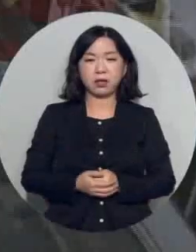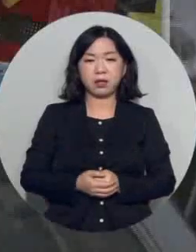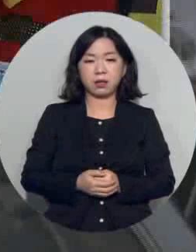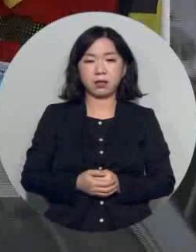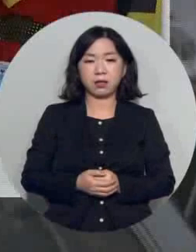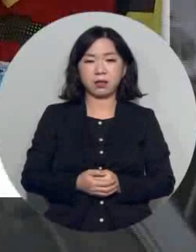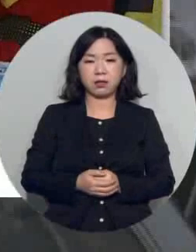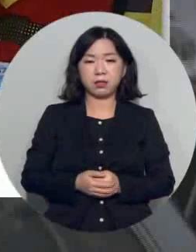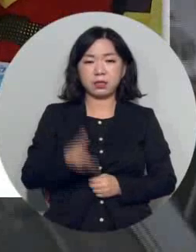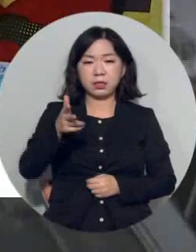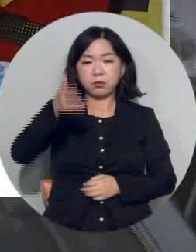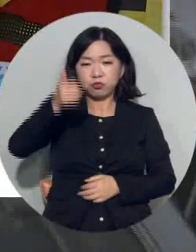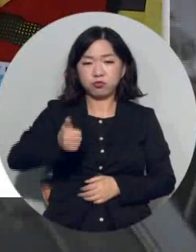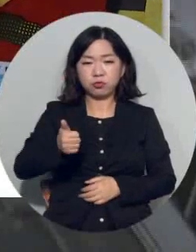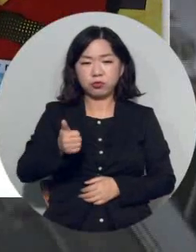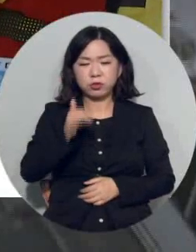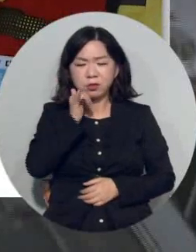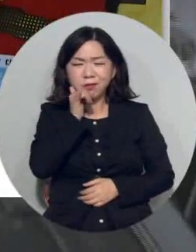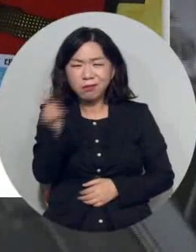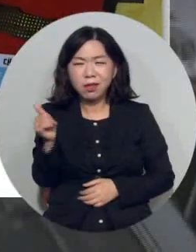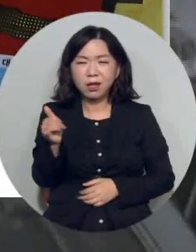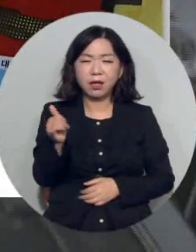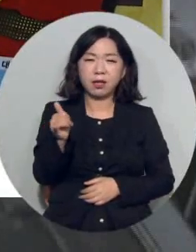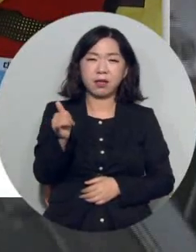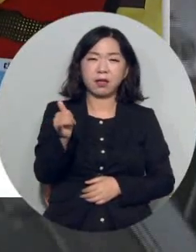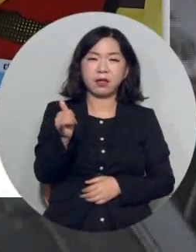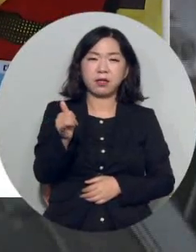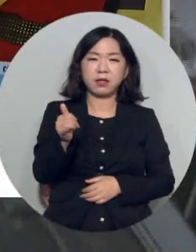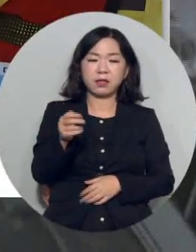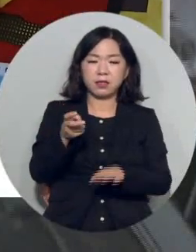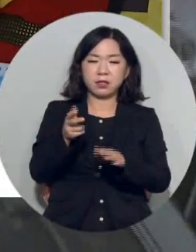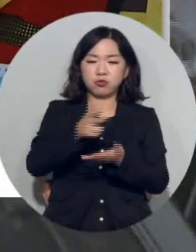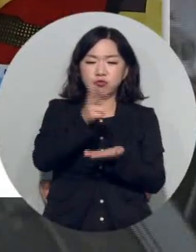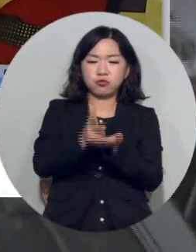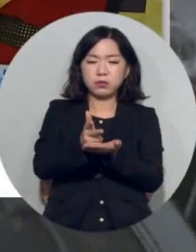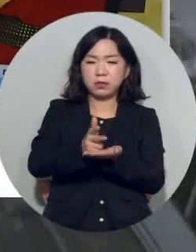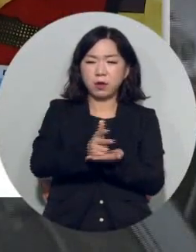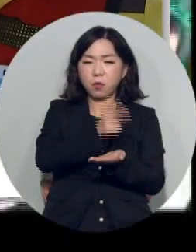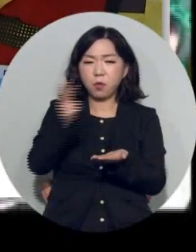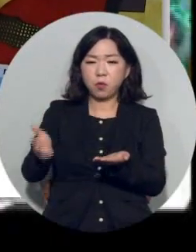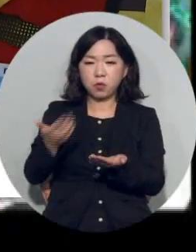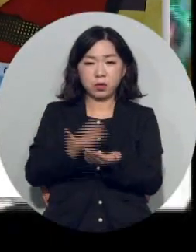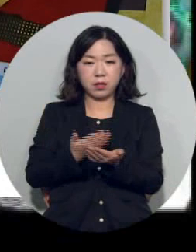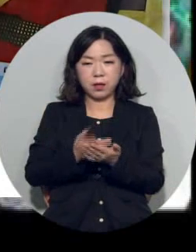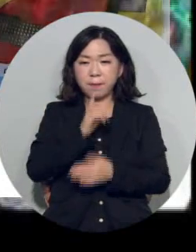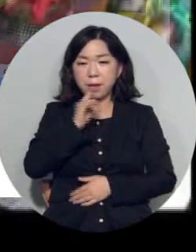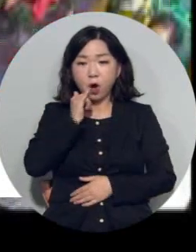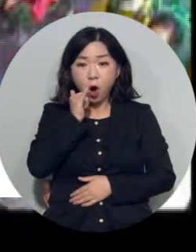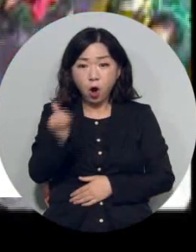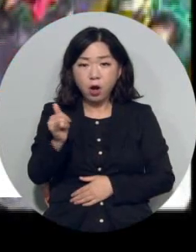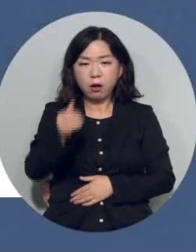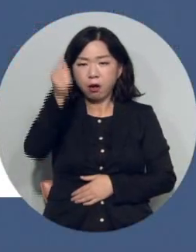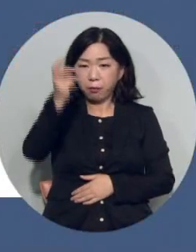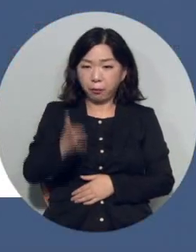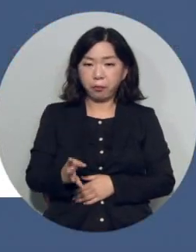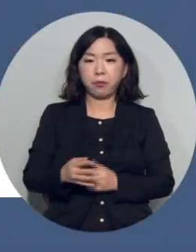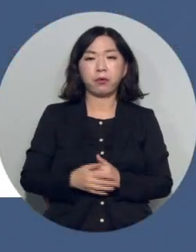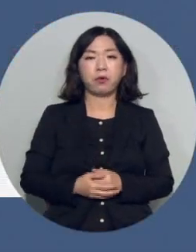차주한테 전화를 하고 사오고 차를 빼달라고 요구하고 이런 경우가 수십